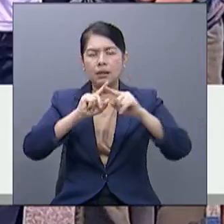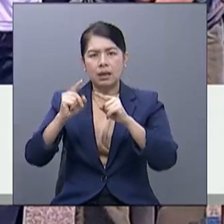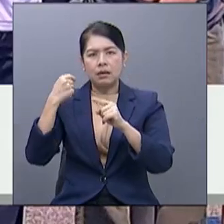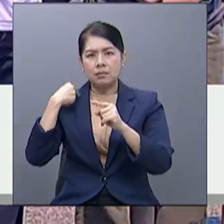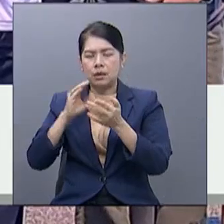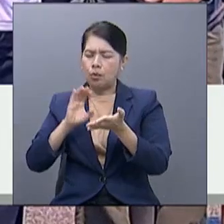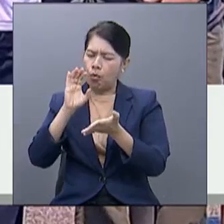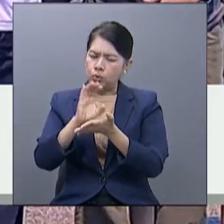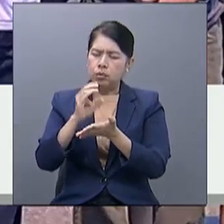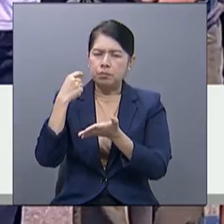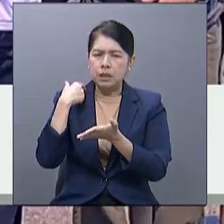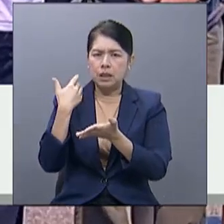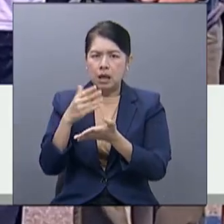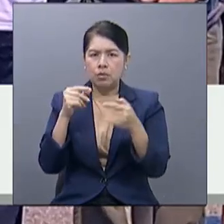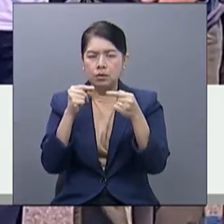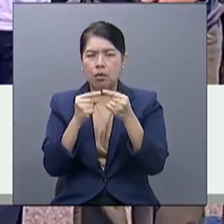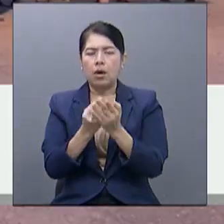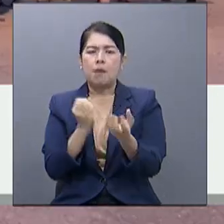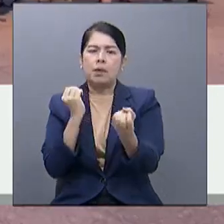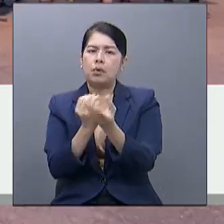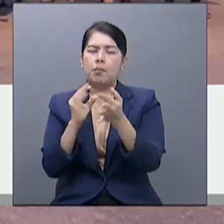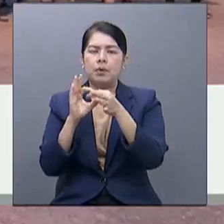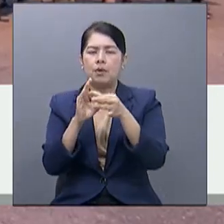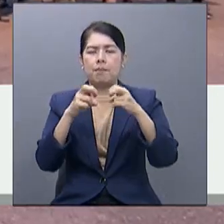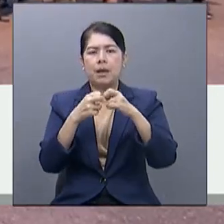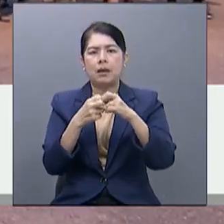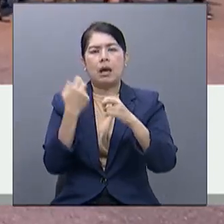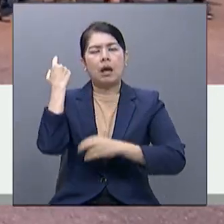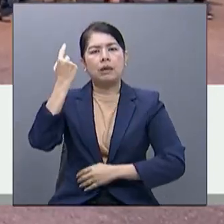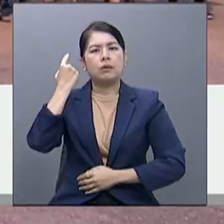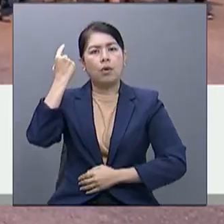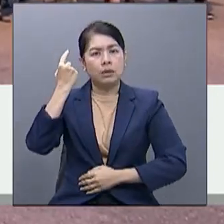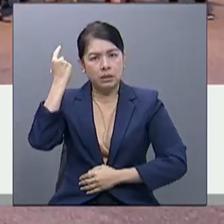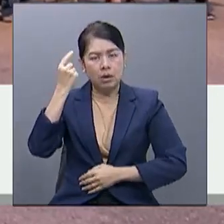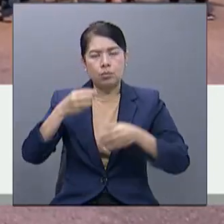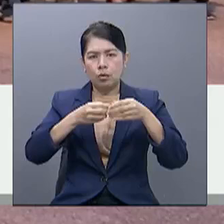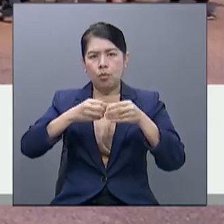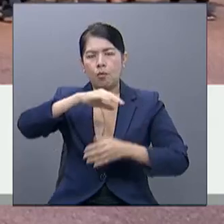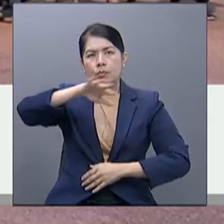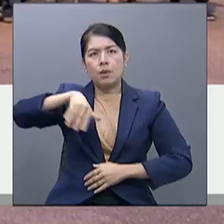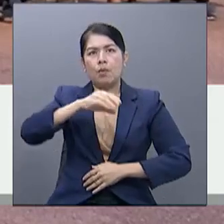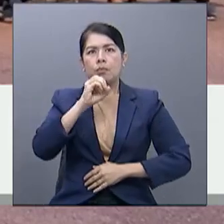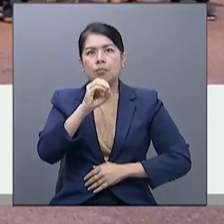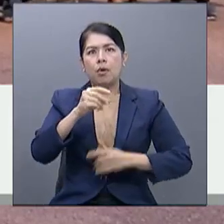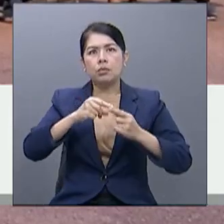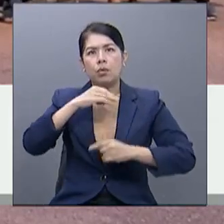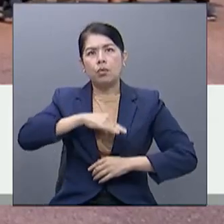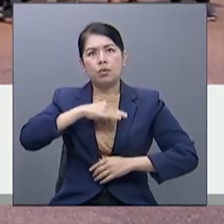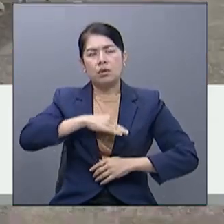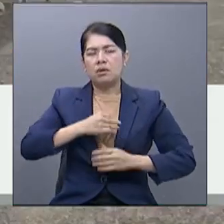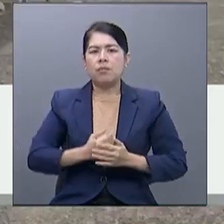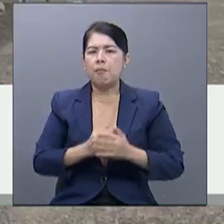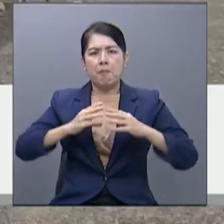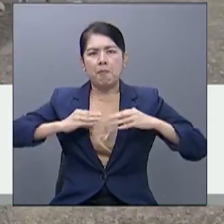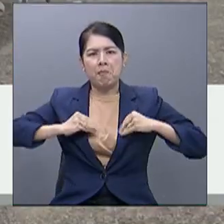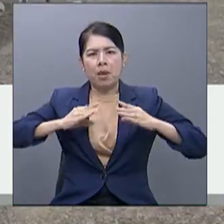และยังส่งผลกระทบต่อการท่องเที่ยวโดยได้รวมตัวกันอ่านแถลงการแสดงจุดยืนคัดค้านแนวคิดของรัฐ